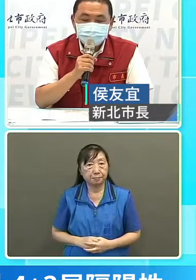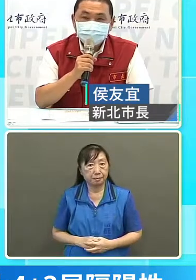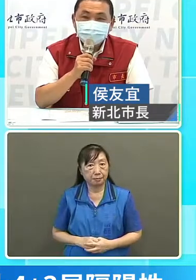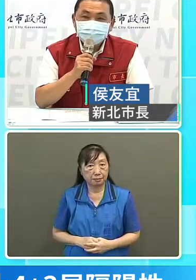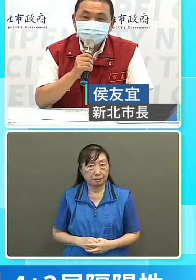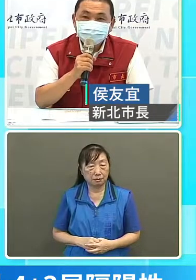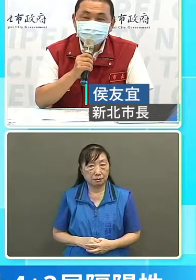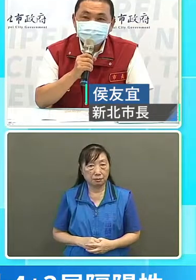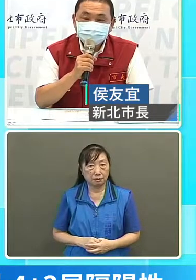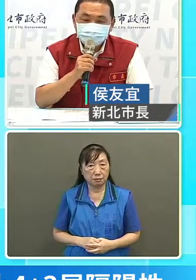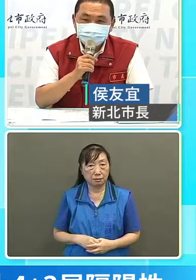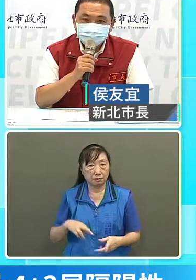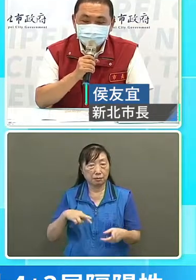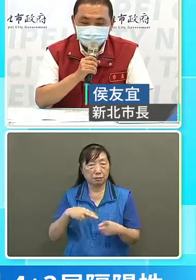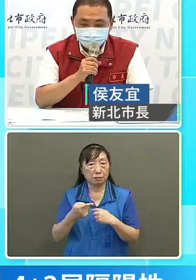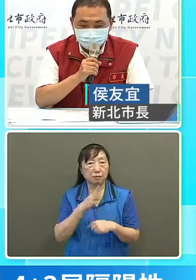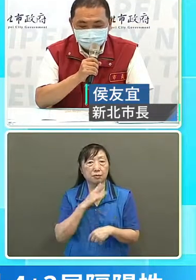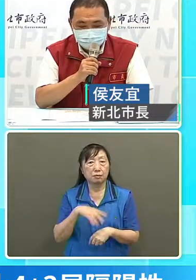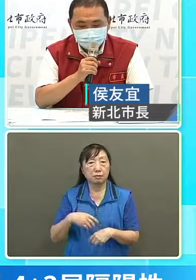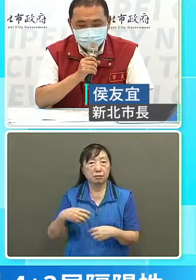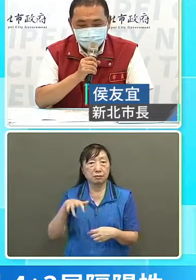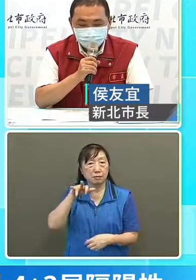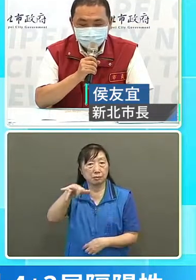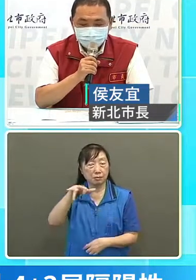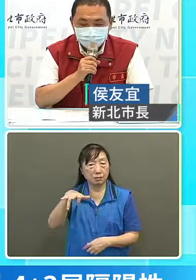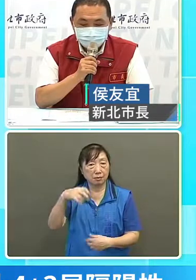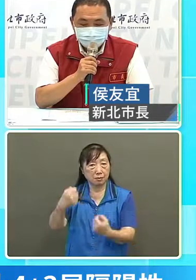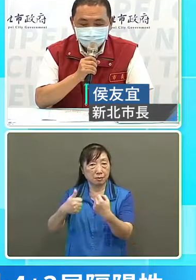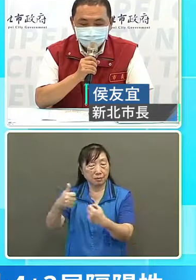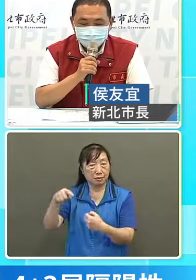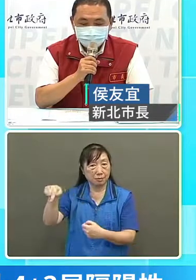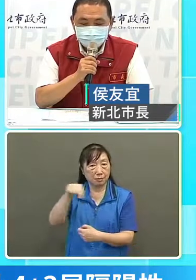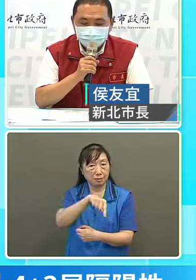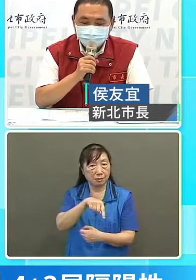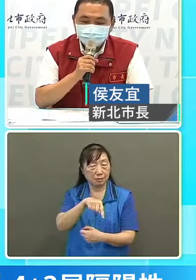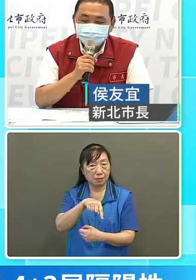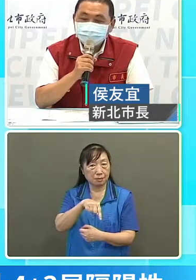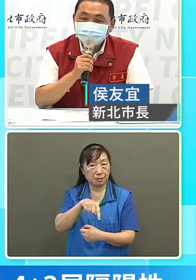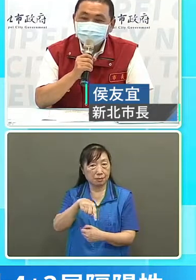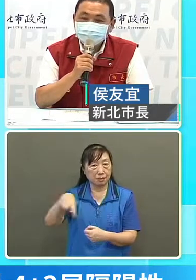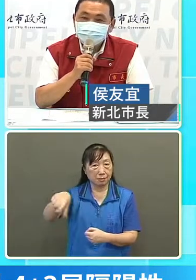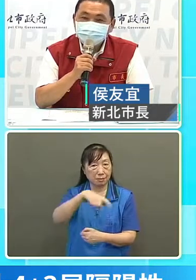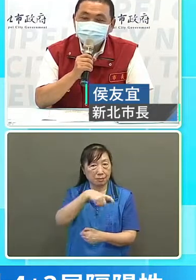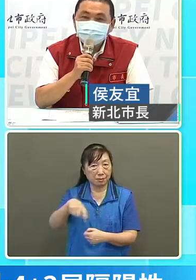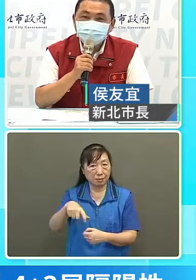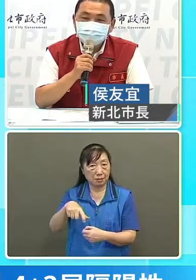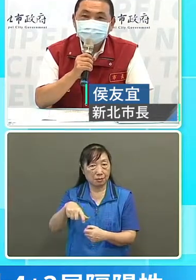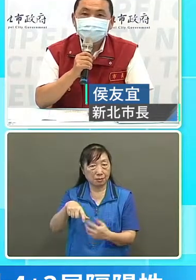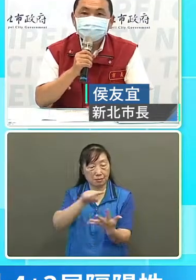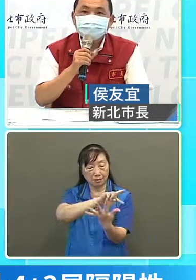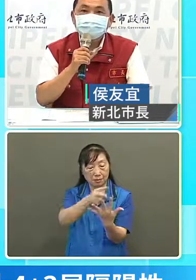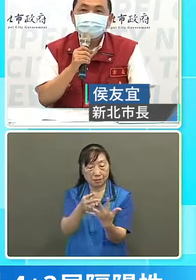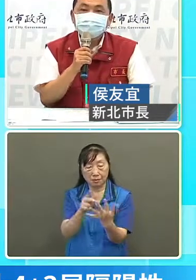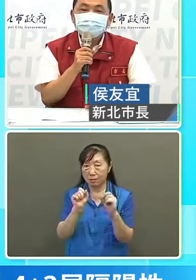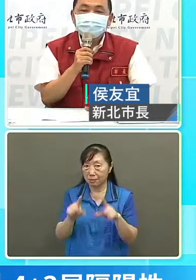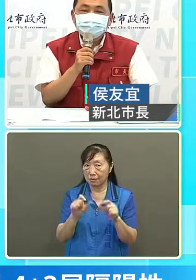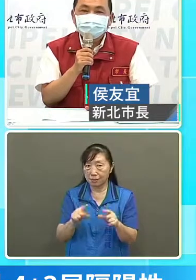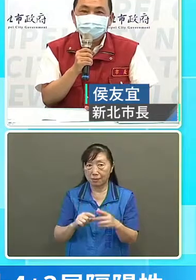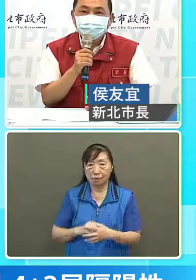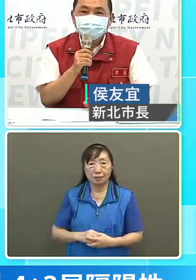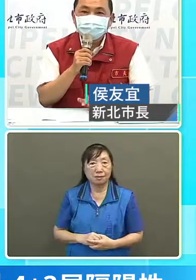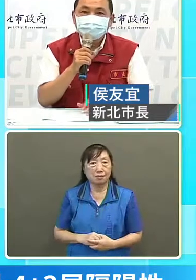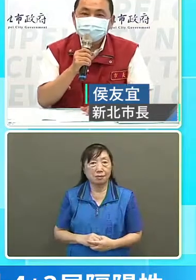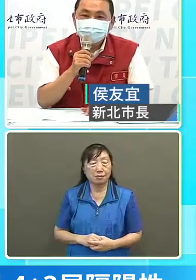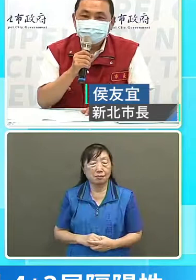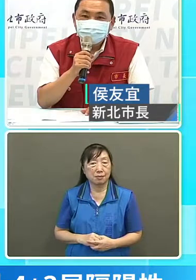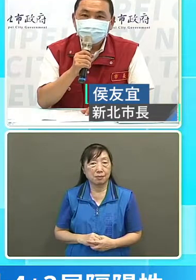而且跟机师的家户感染定序是不同的。所